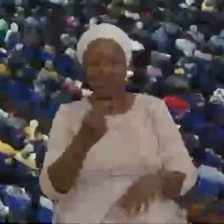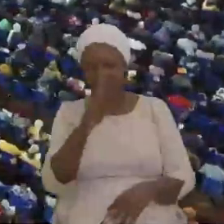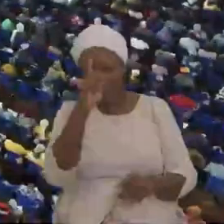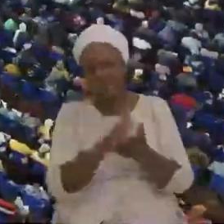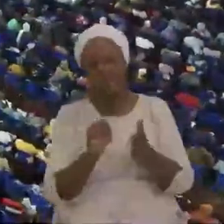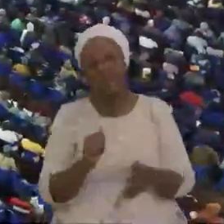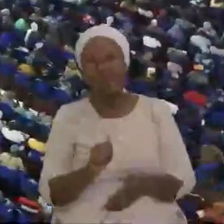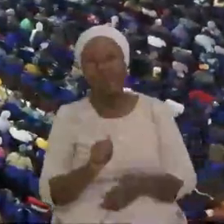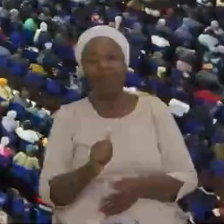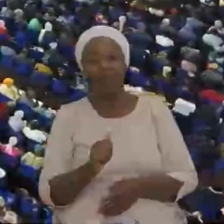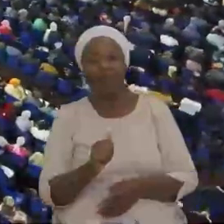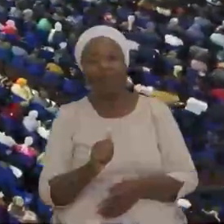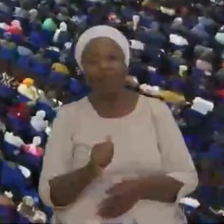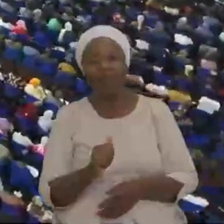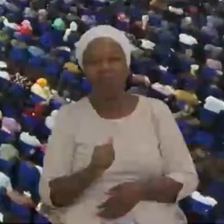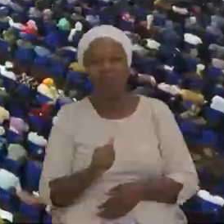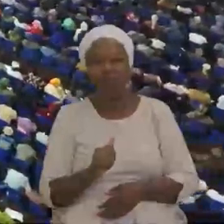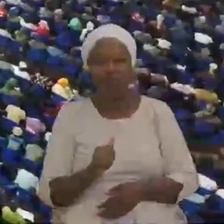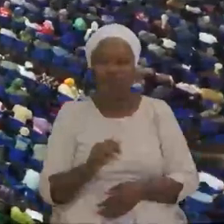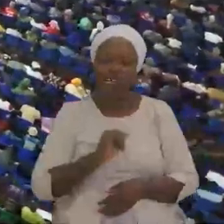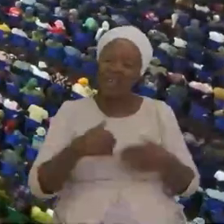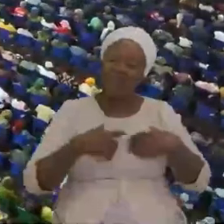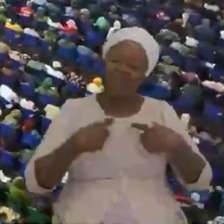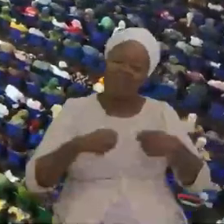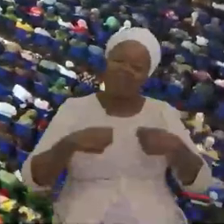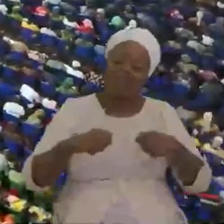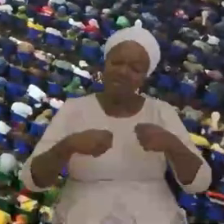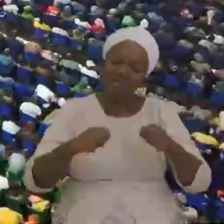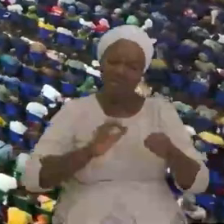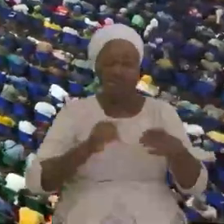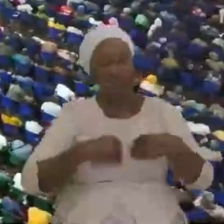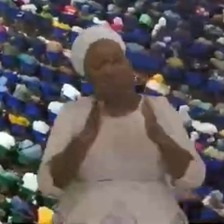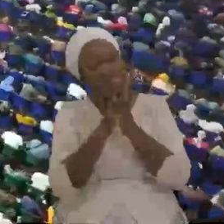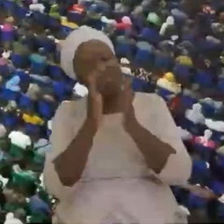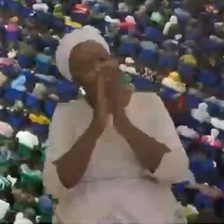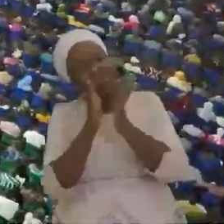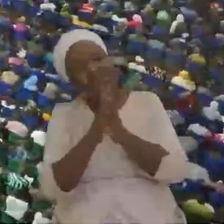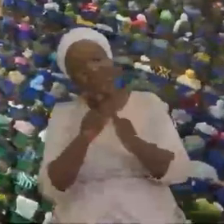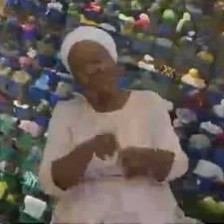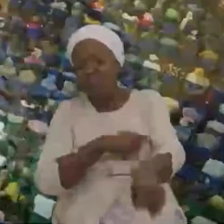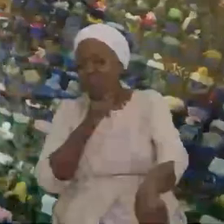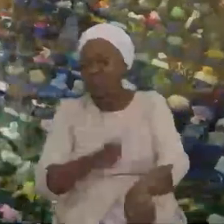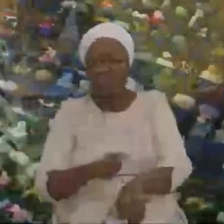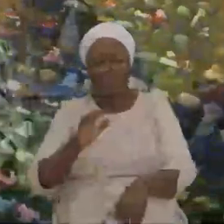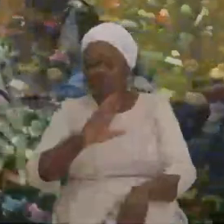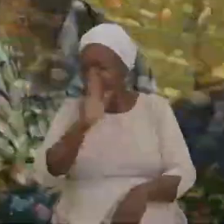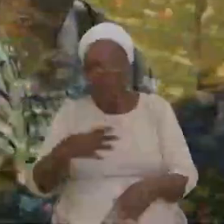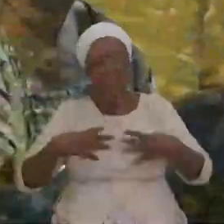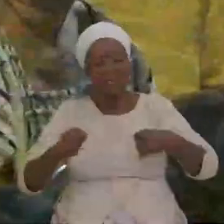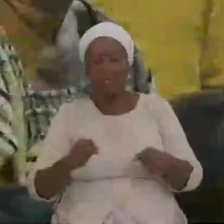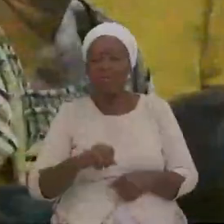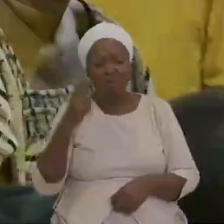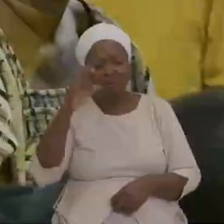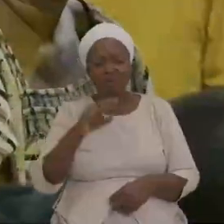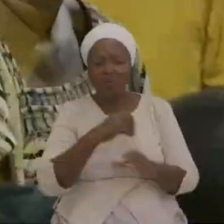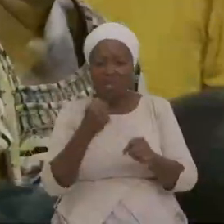crois seulement. J'ai essayé, j'ai prié, j'ai jeûné, je n'étais pas guéri. Est-ce que vraiment je serai